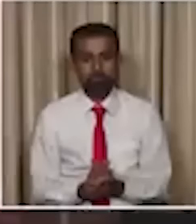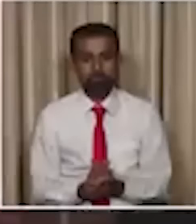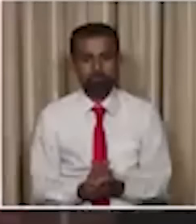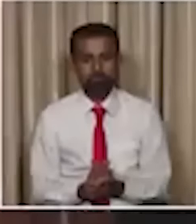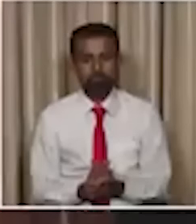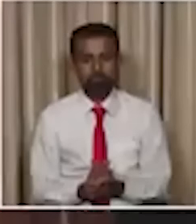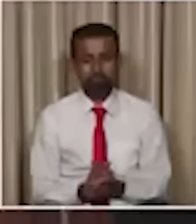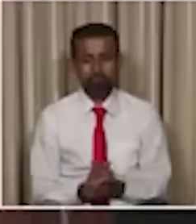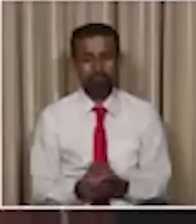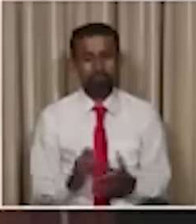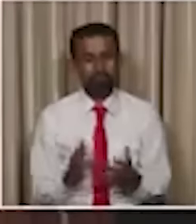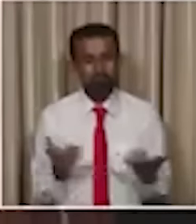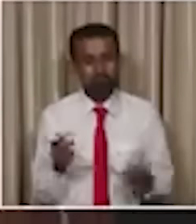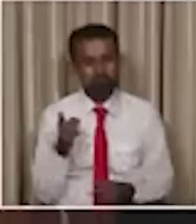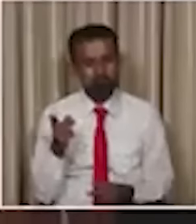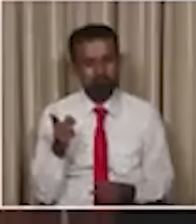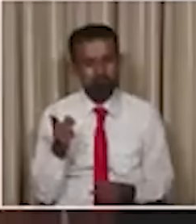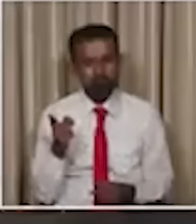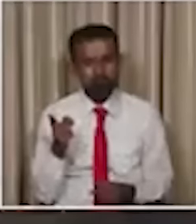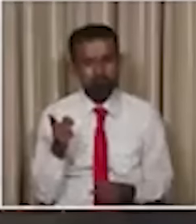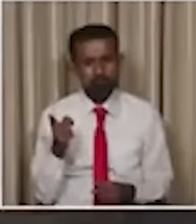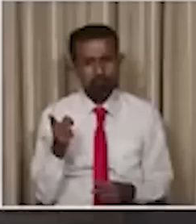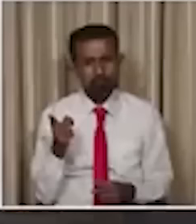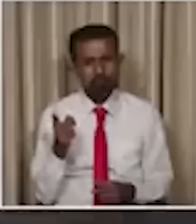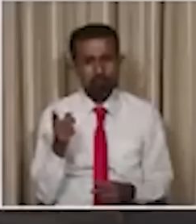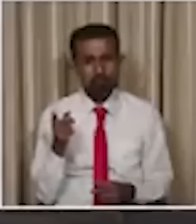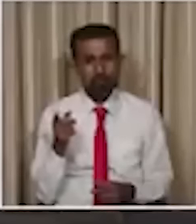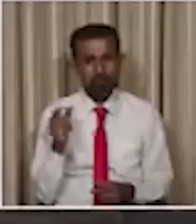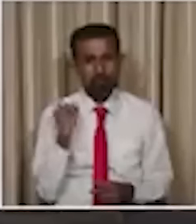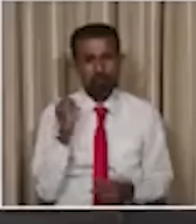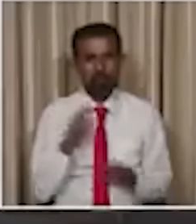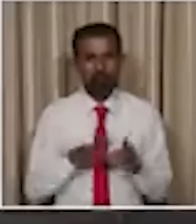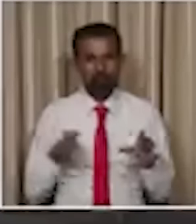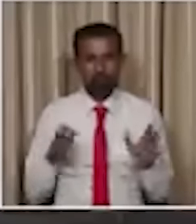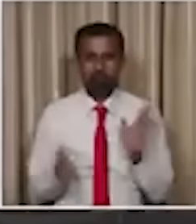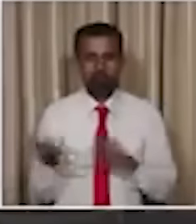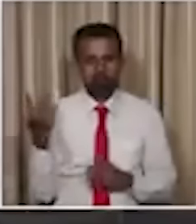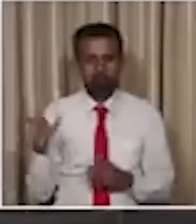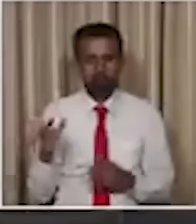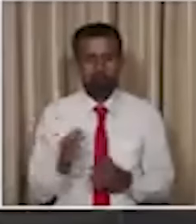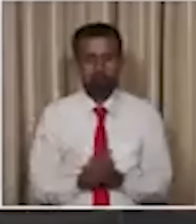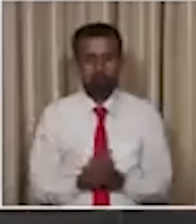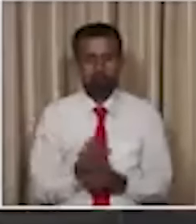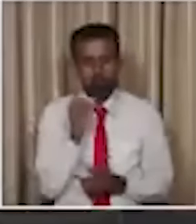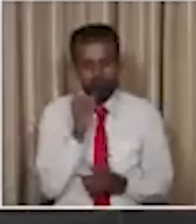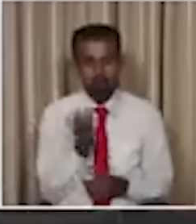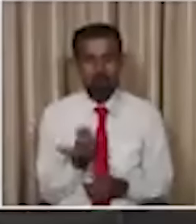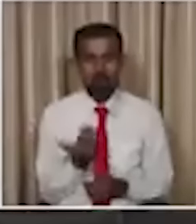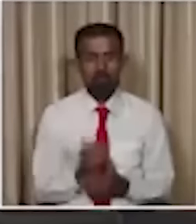ක්‍රියාමාර්ග කරන්නේ නැද්ද කියලා මං අහන්නේ උන් වරු. ඒ ක්‍රියා ඒ නිලධාරීන් දැන් විශ්‍රාමයක් ගිහිල්ලා ඉතින් අපි බලන්න ඕනේ.